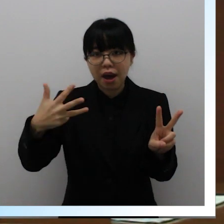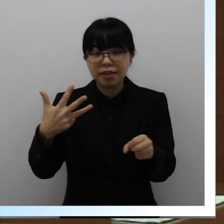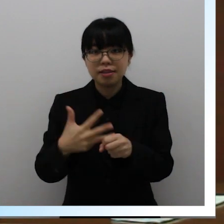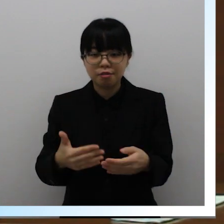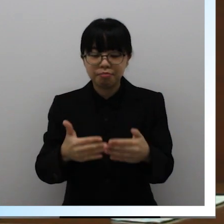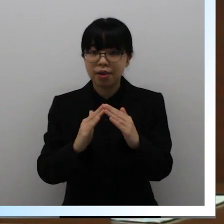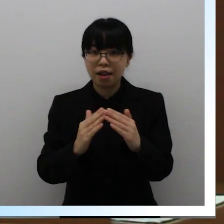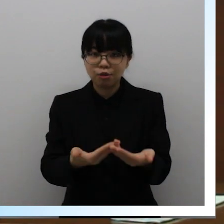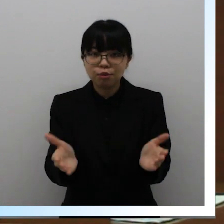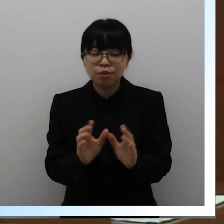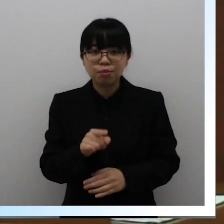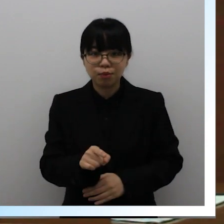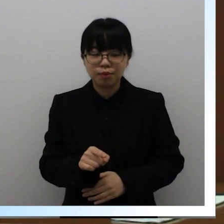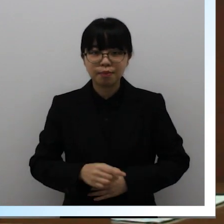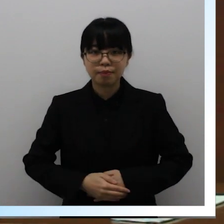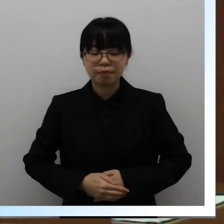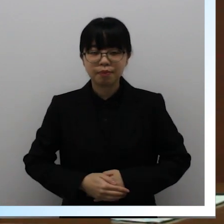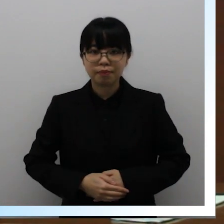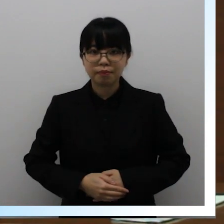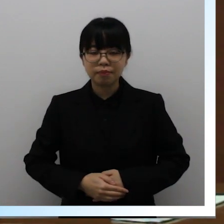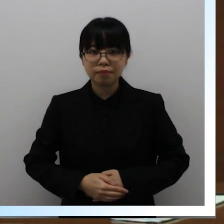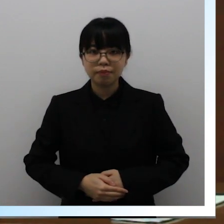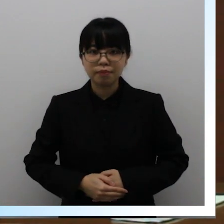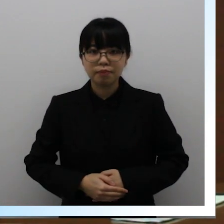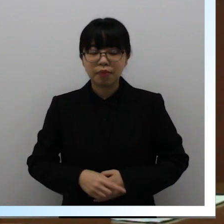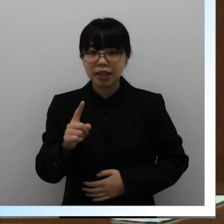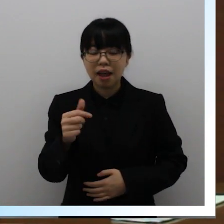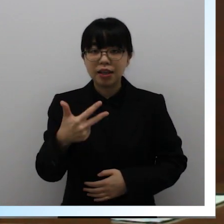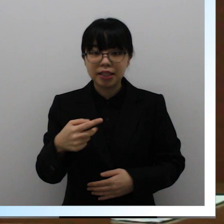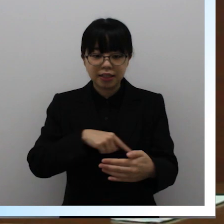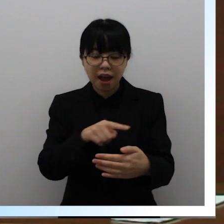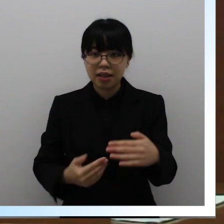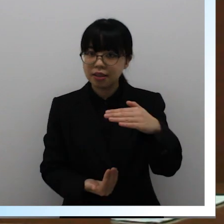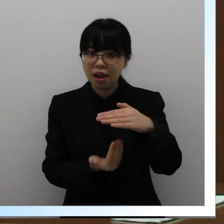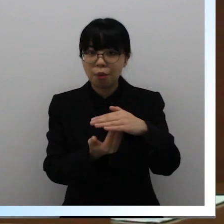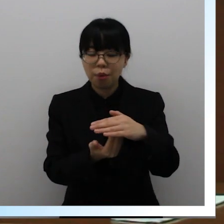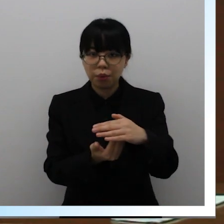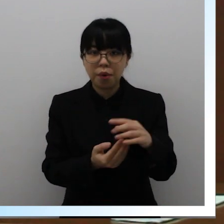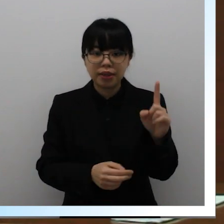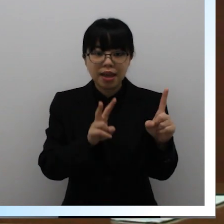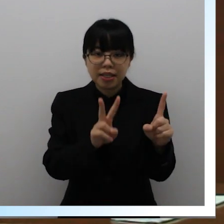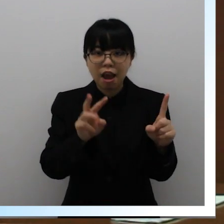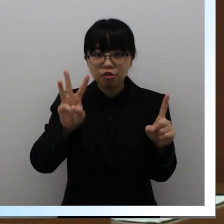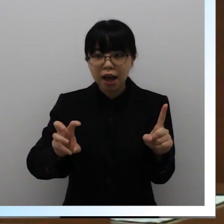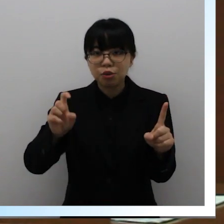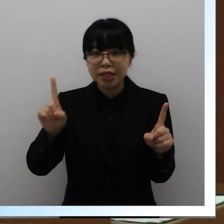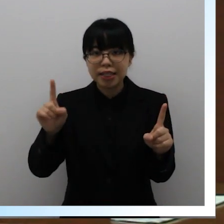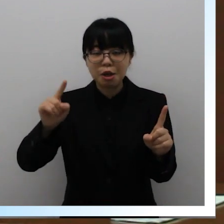ます。日田市内最高峰1231メートルの釈迦岳山頂からの眺め